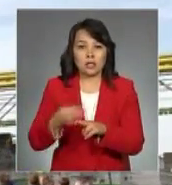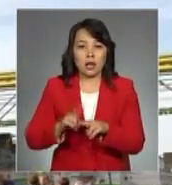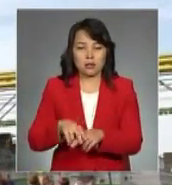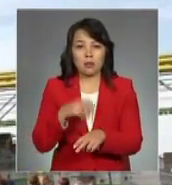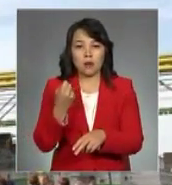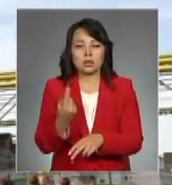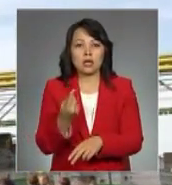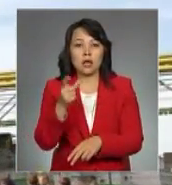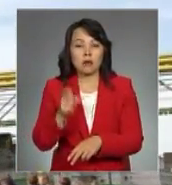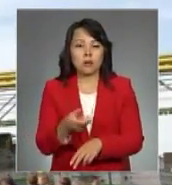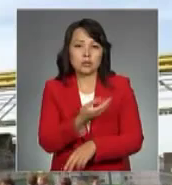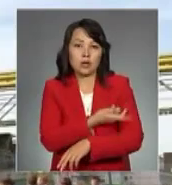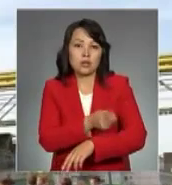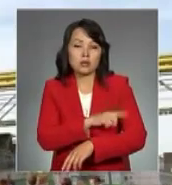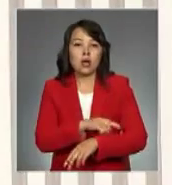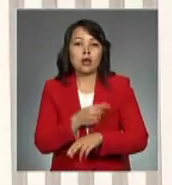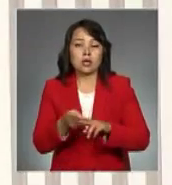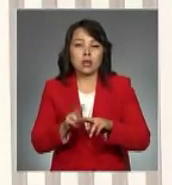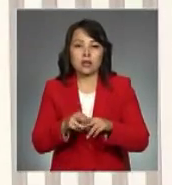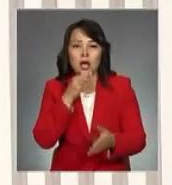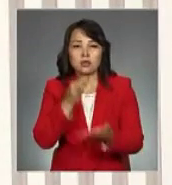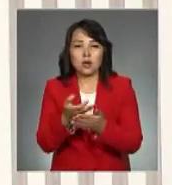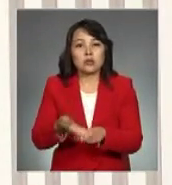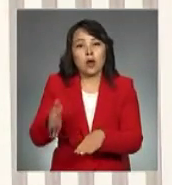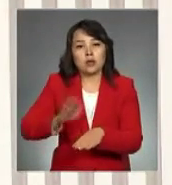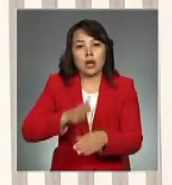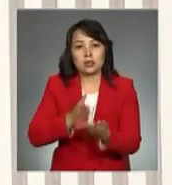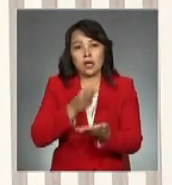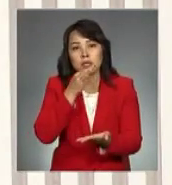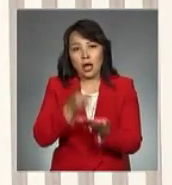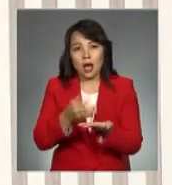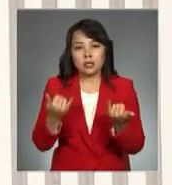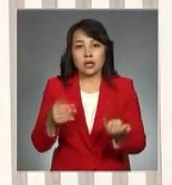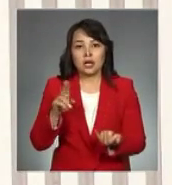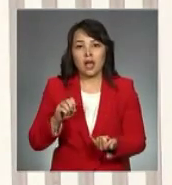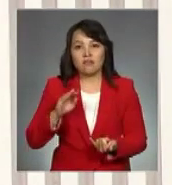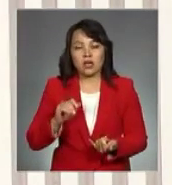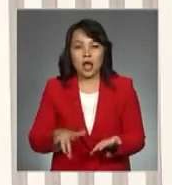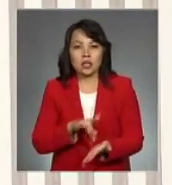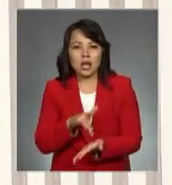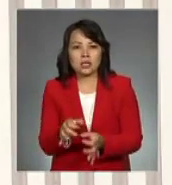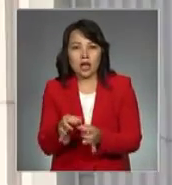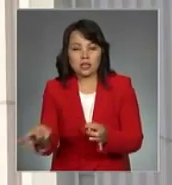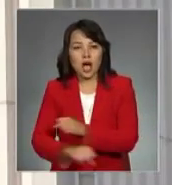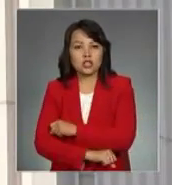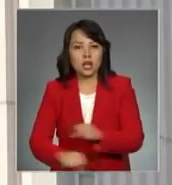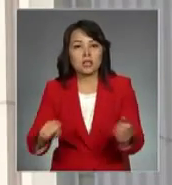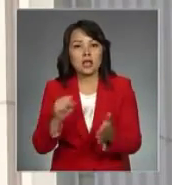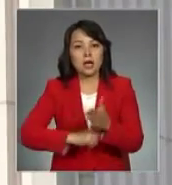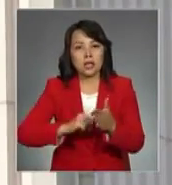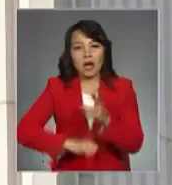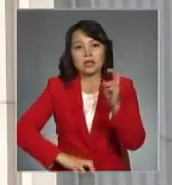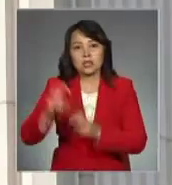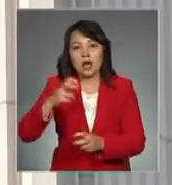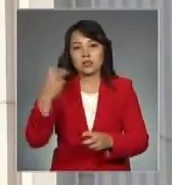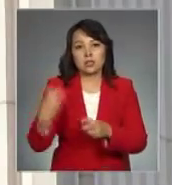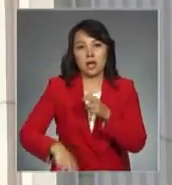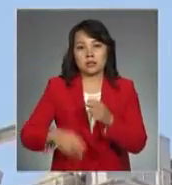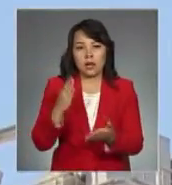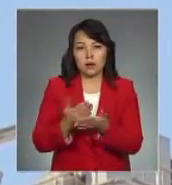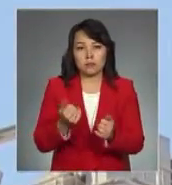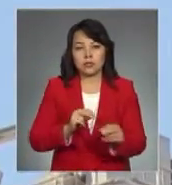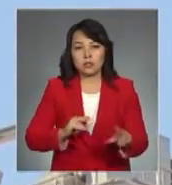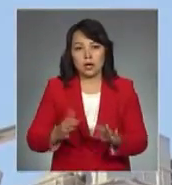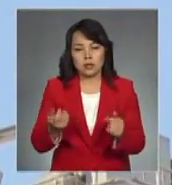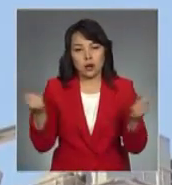бір науқастың жағдайы мүшкіл екенін айтуда. Оқыс оқиға елдің батысындағы Крефельд қаласында болған. Жарылыс салдарынан цех істен шықты.